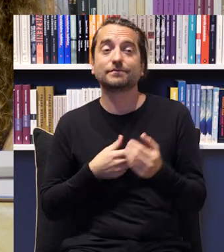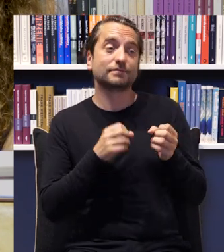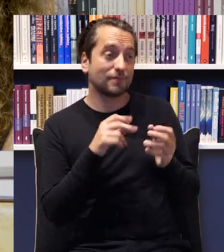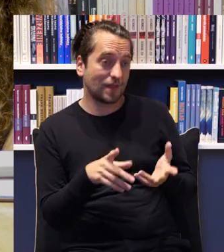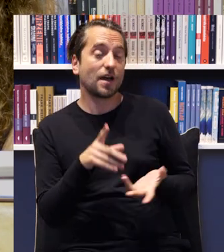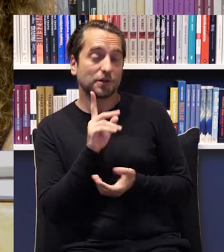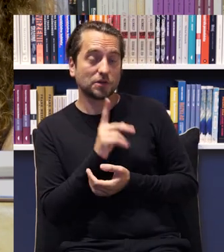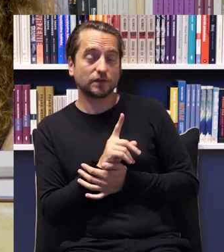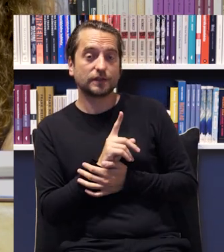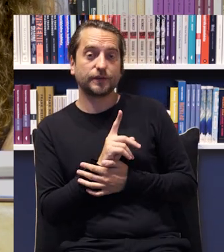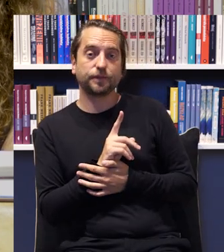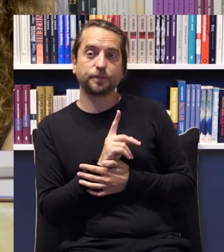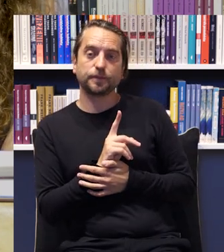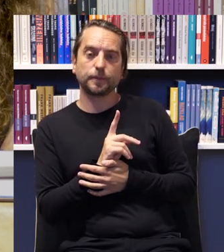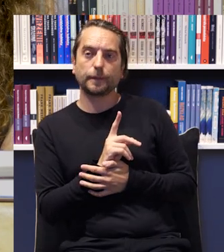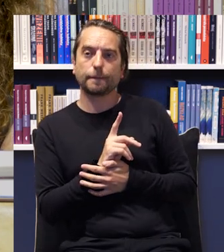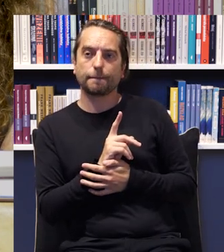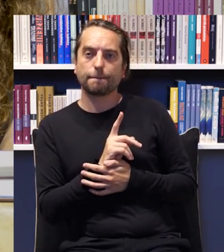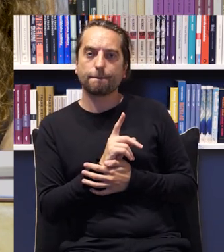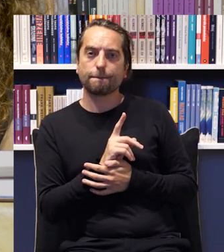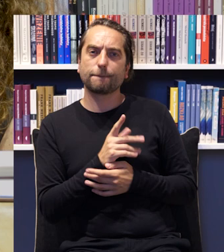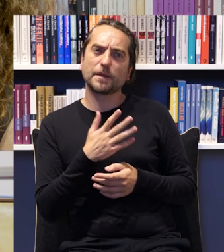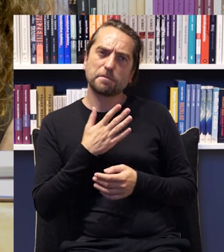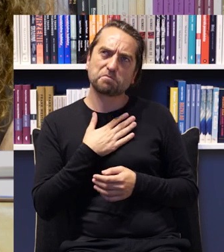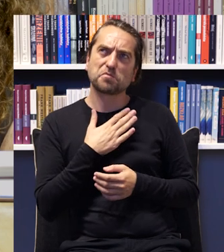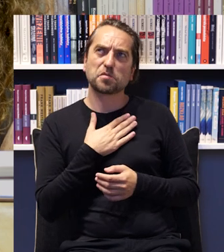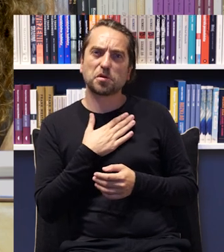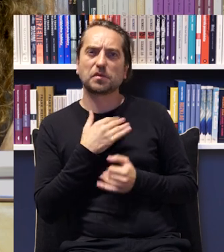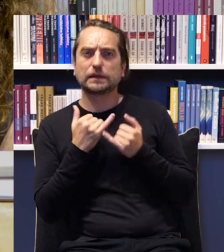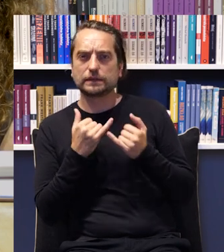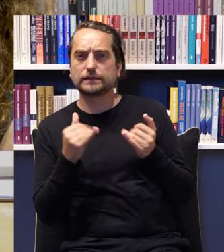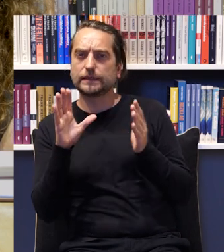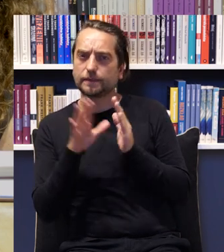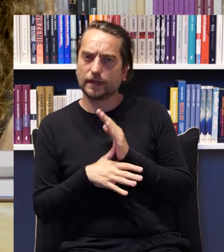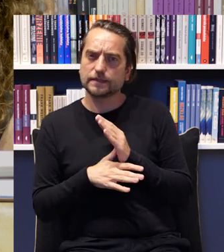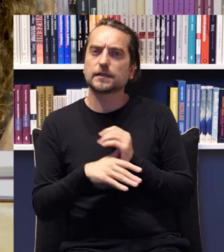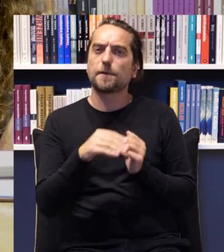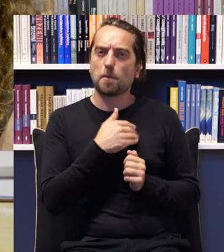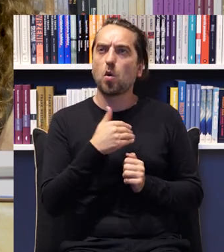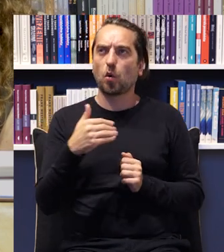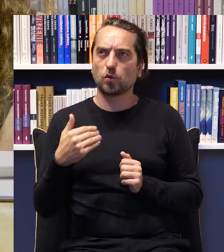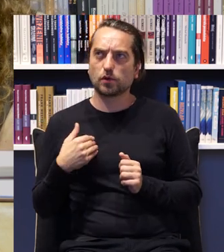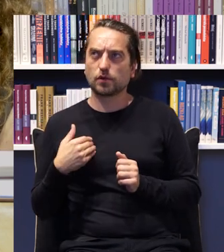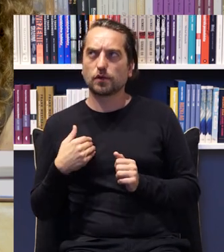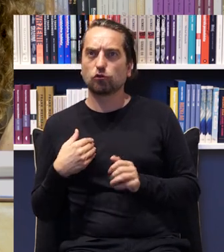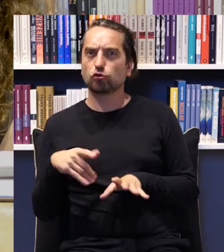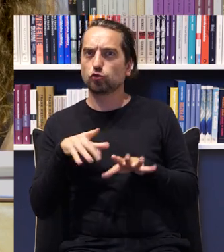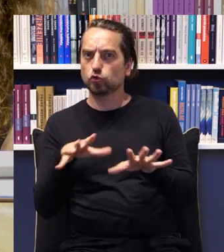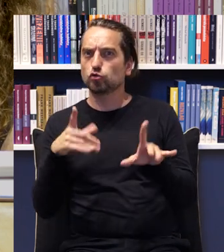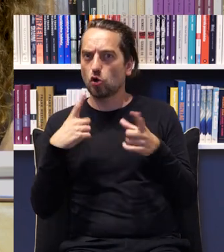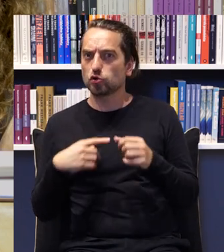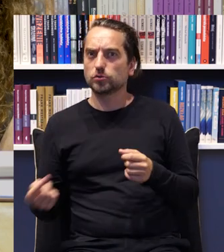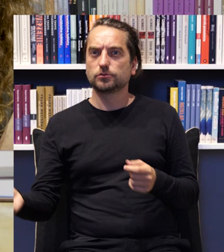nie wiem czy, no pewnie mamy jakieś inne miasta w Polsce, gdzie przyjeżdża tak dużo